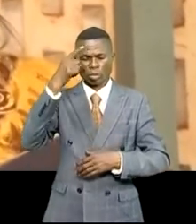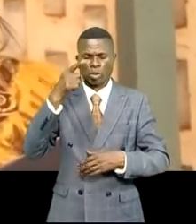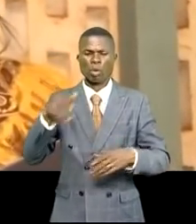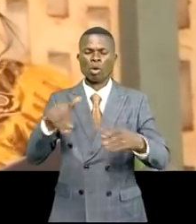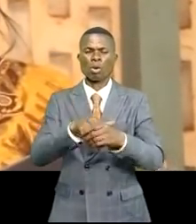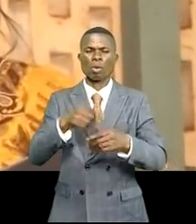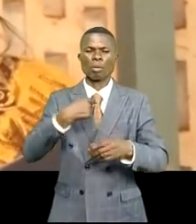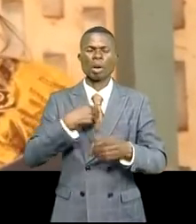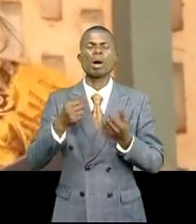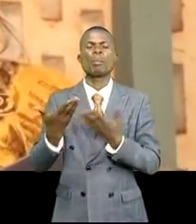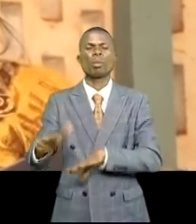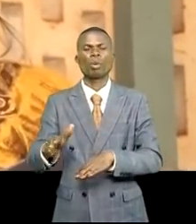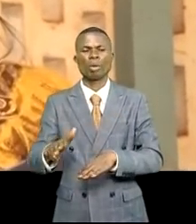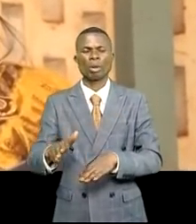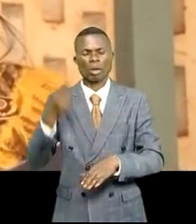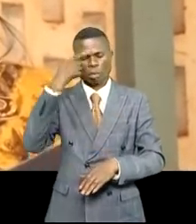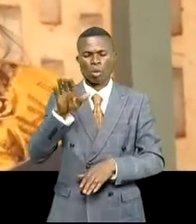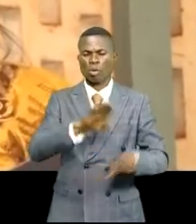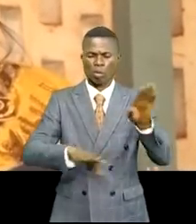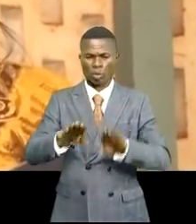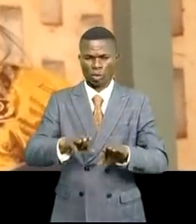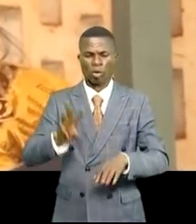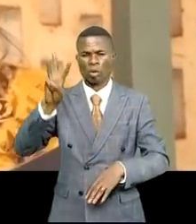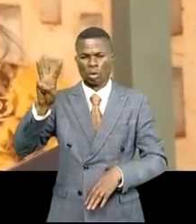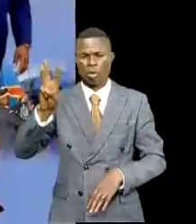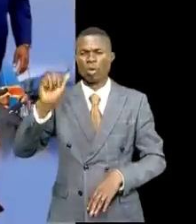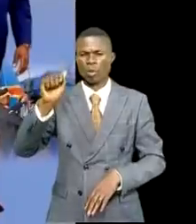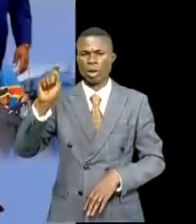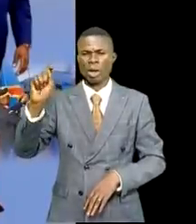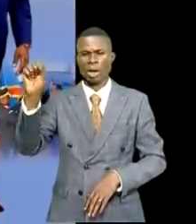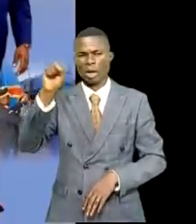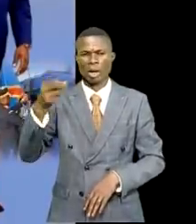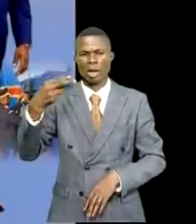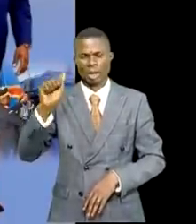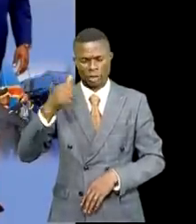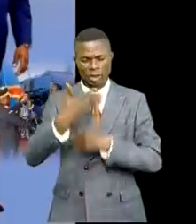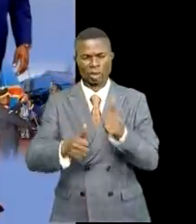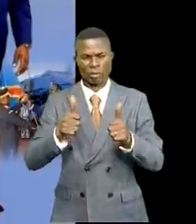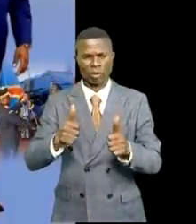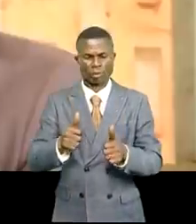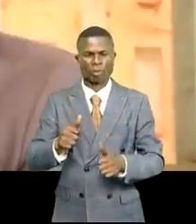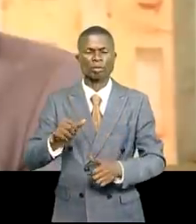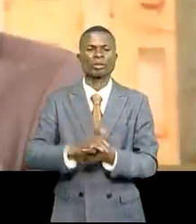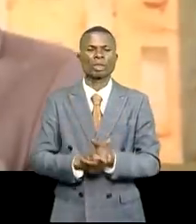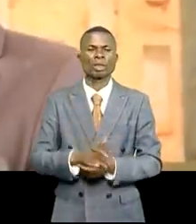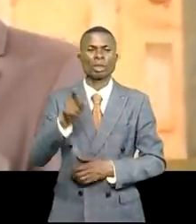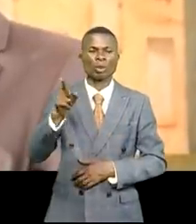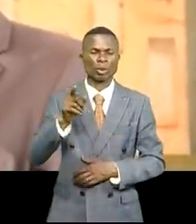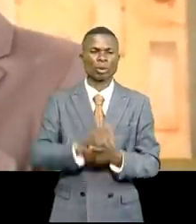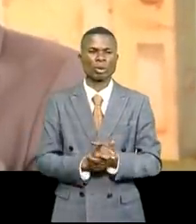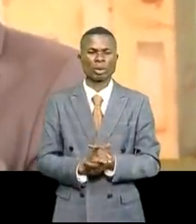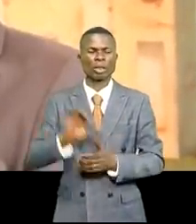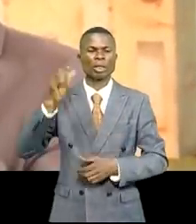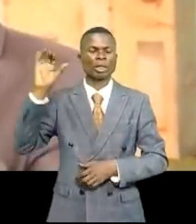mari pour son enterrement à Ouacha, sa terre natale. Jean-Pierre Lola Kisanga n'est pas mort. Et c'est mis pour sa part,